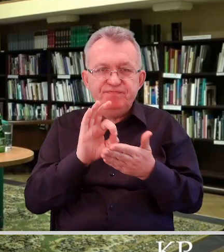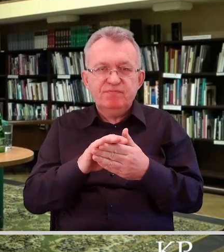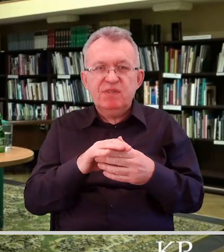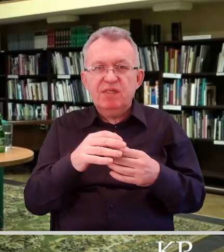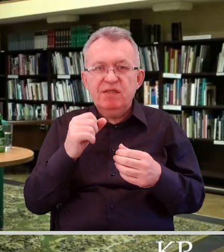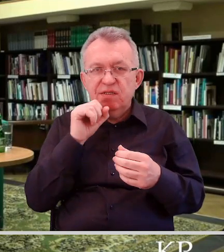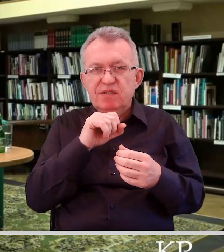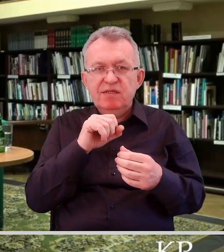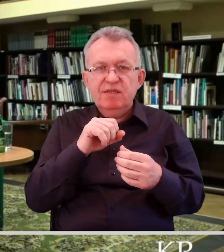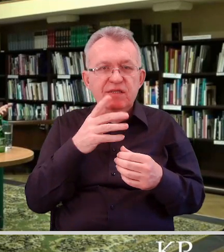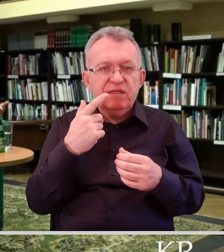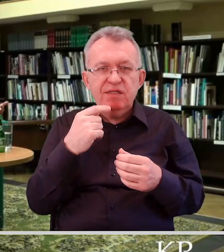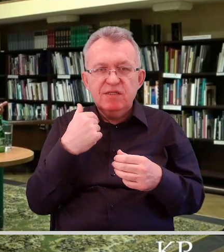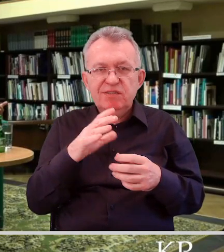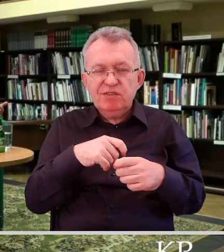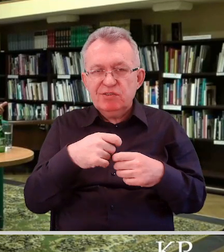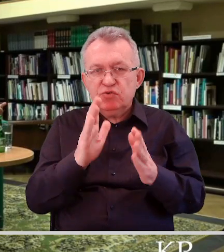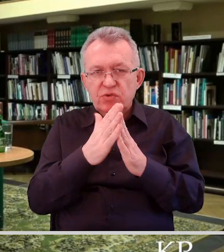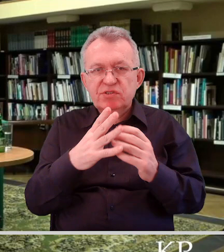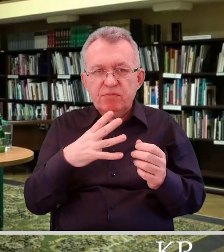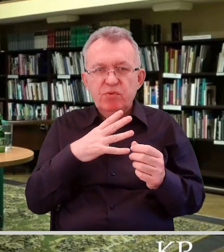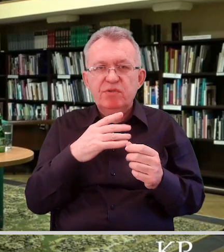czasach Instagrama, bo po prostu zaczęła tą książkę